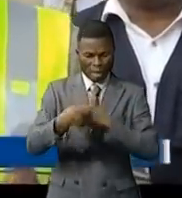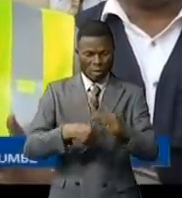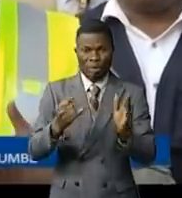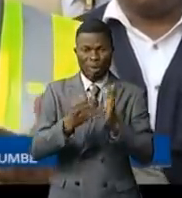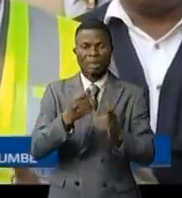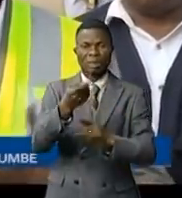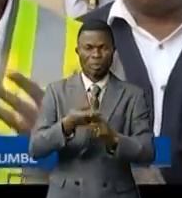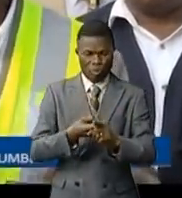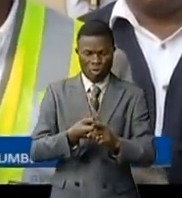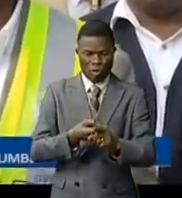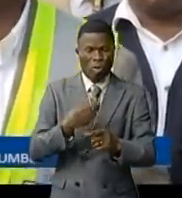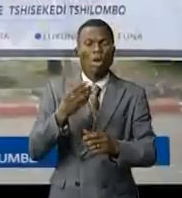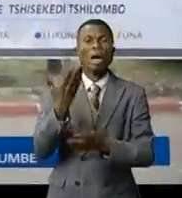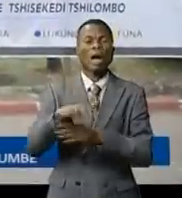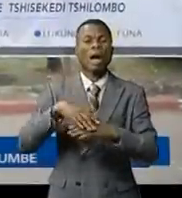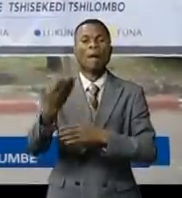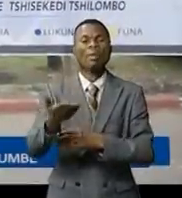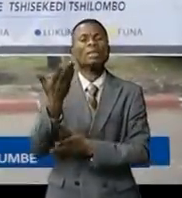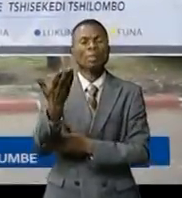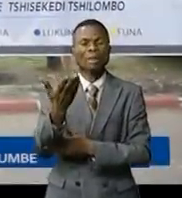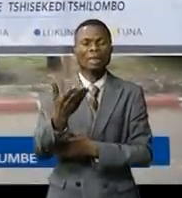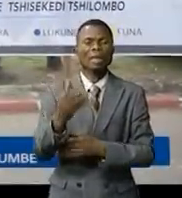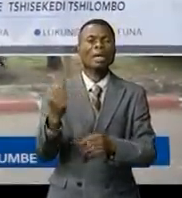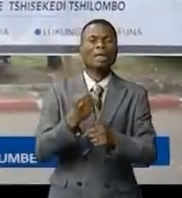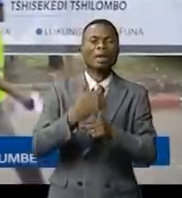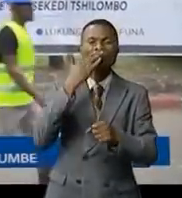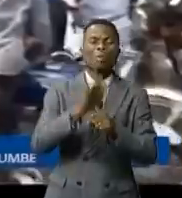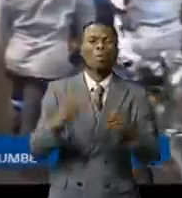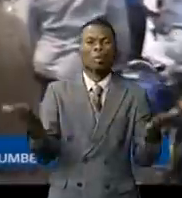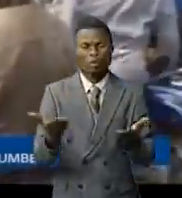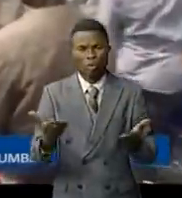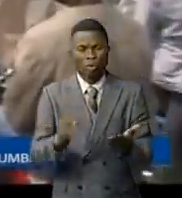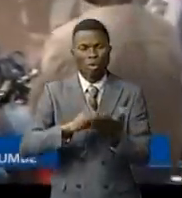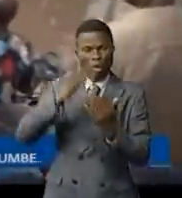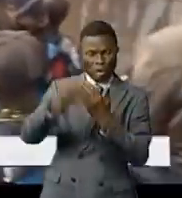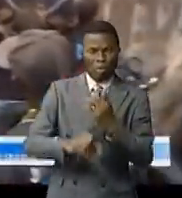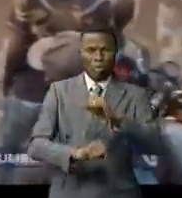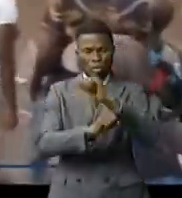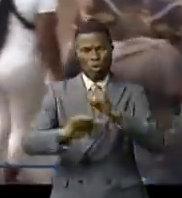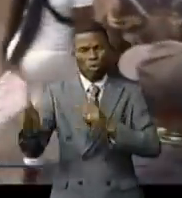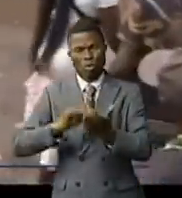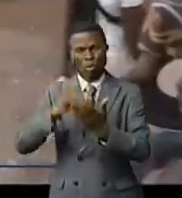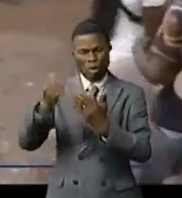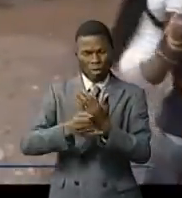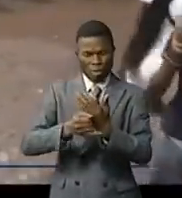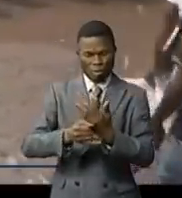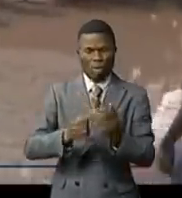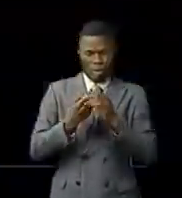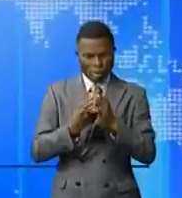3 à 6 mois. Dans 6 mois, tout tourne à la ressource. Ce projet Zéro Trou vient en appui aux autres projets en cours